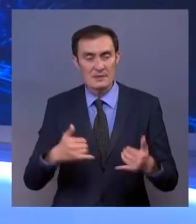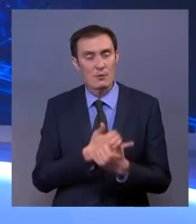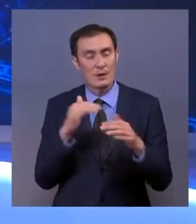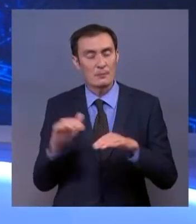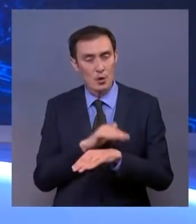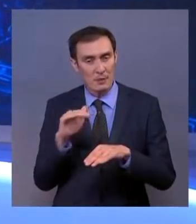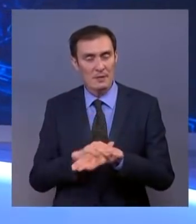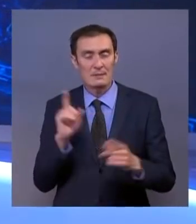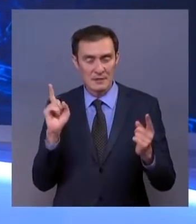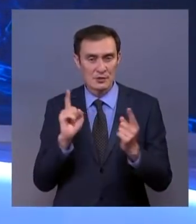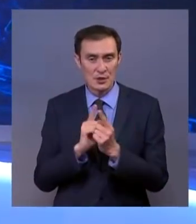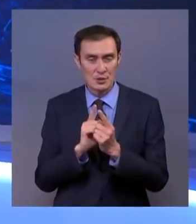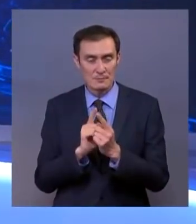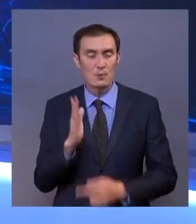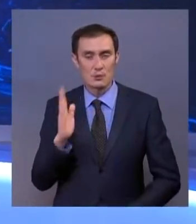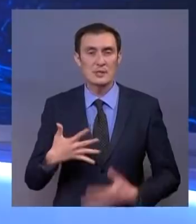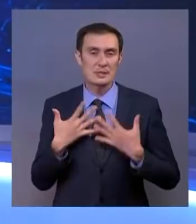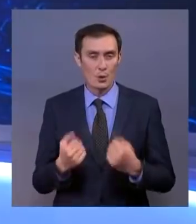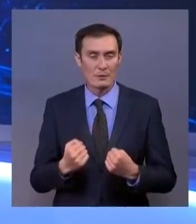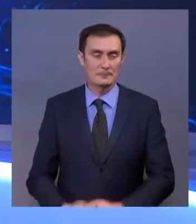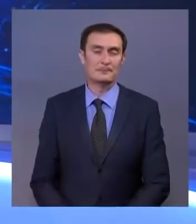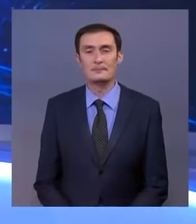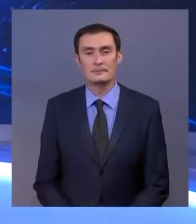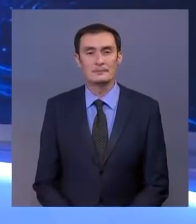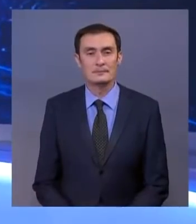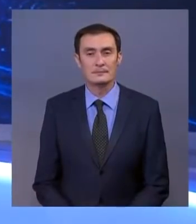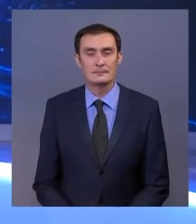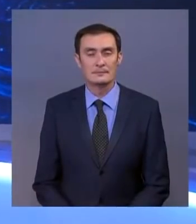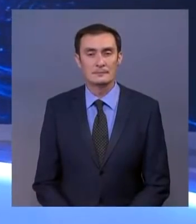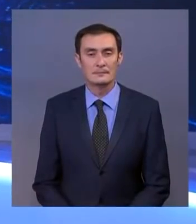www.24.kz. У меня же на этом все. Однако я с вами не прощаюсь. Увидимся в следующих